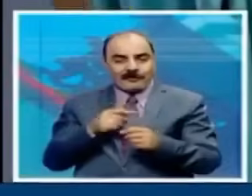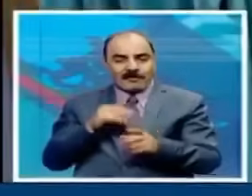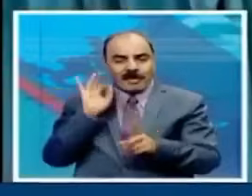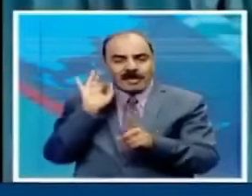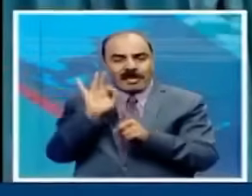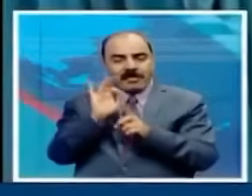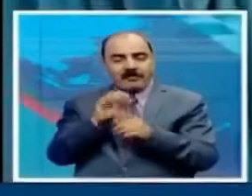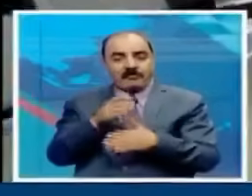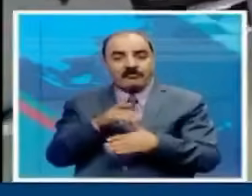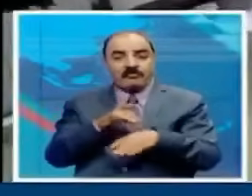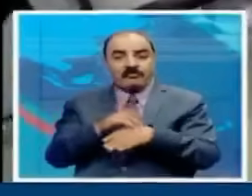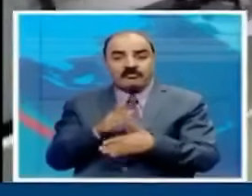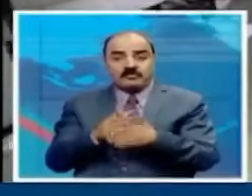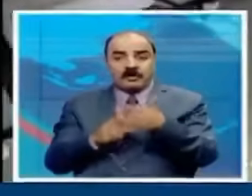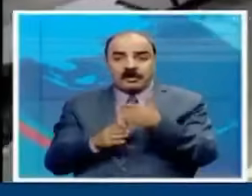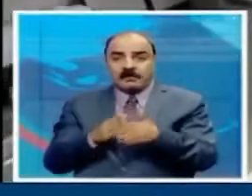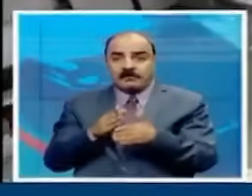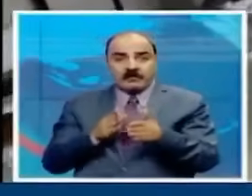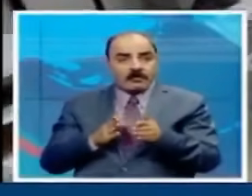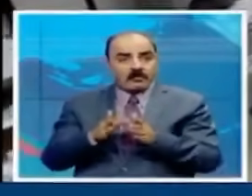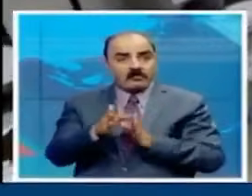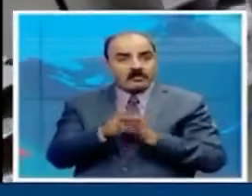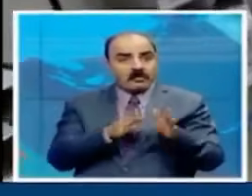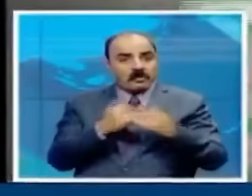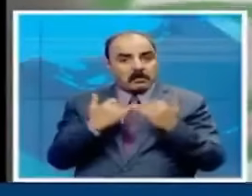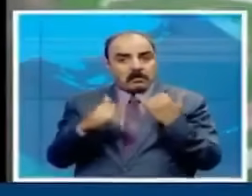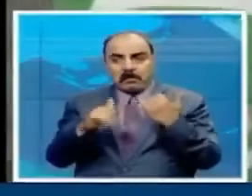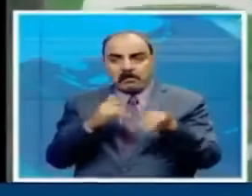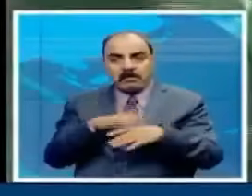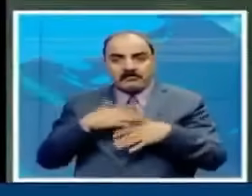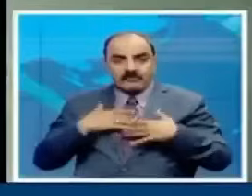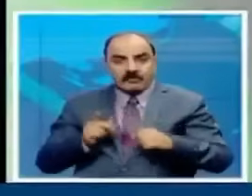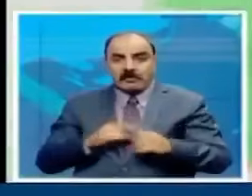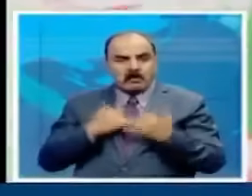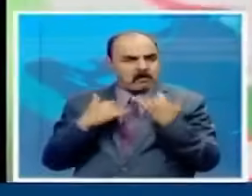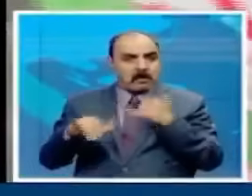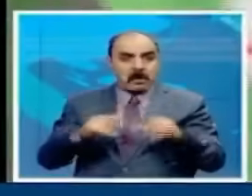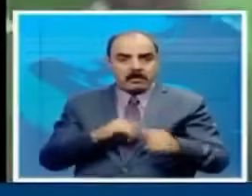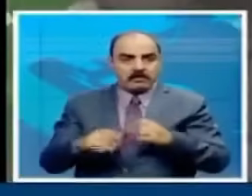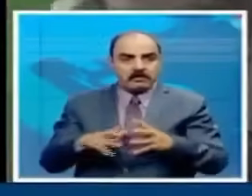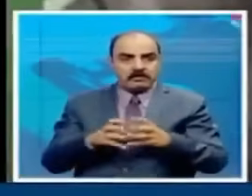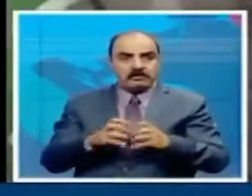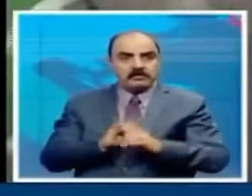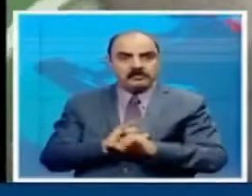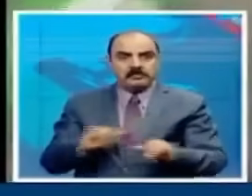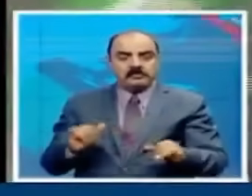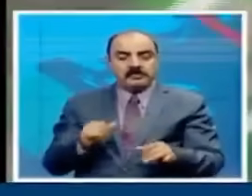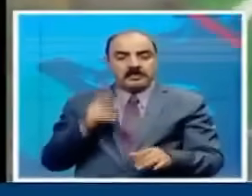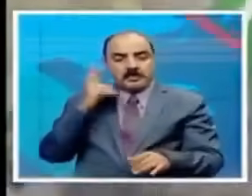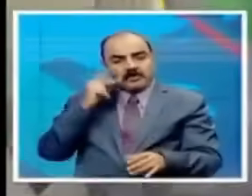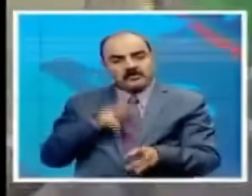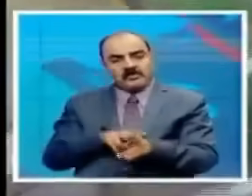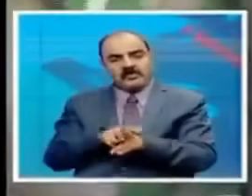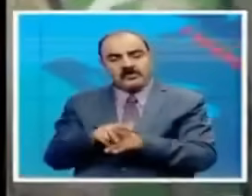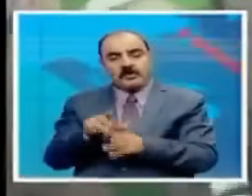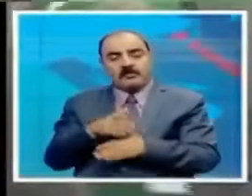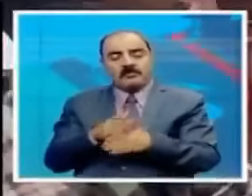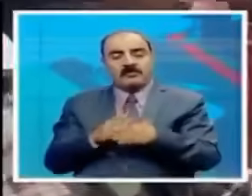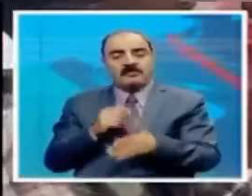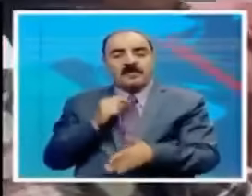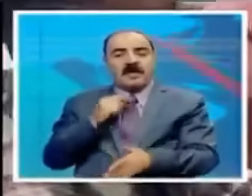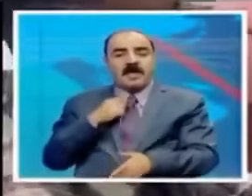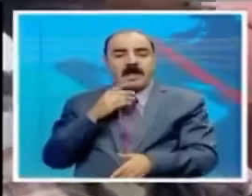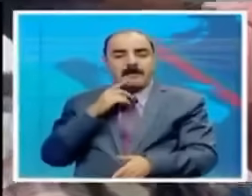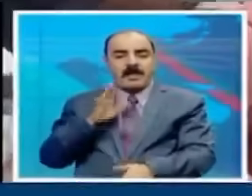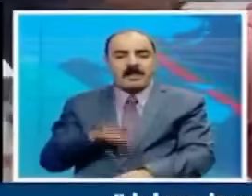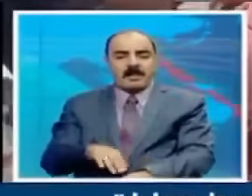استهداف المستشفيات ومحاولات تدمير القطاع الصحي، حيث اقتحمت قوات إسرائيلية مستشفى الأمل في